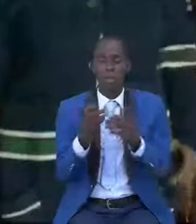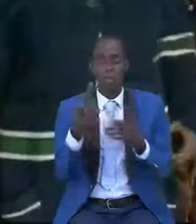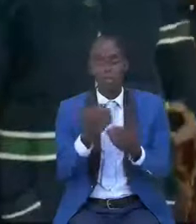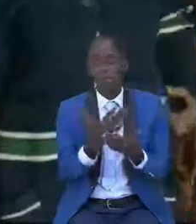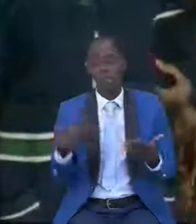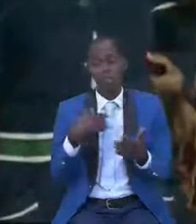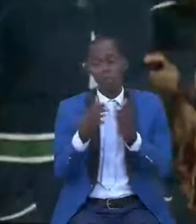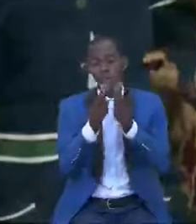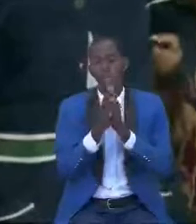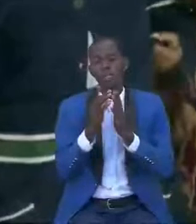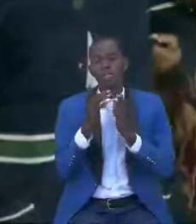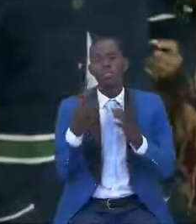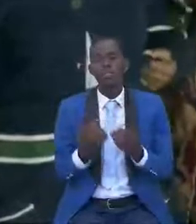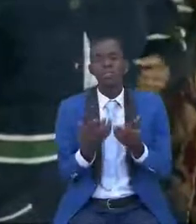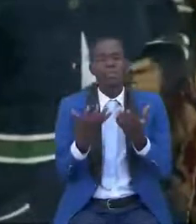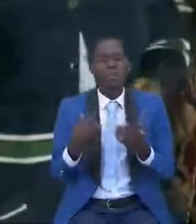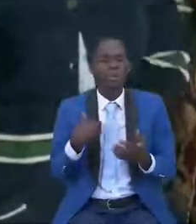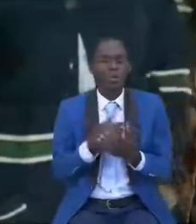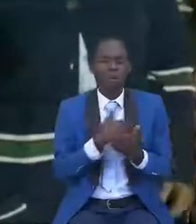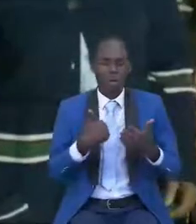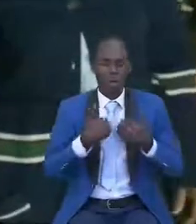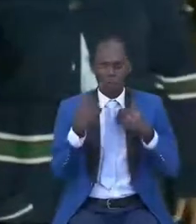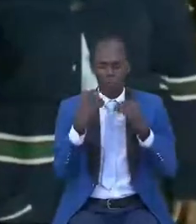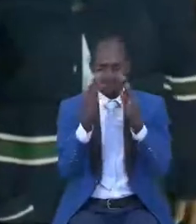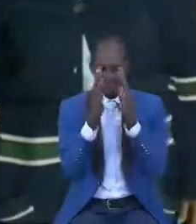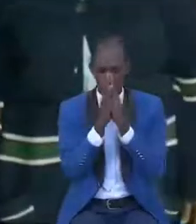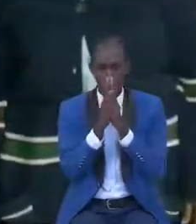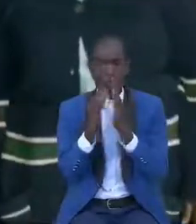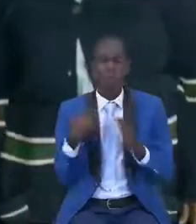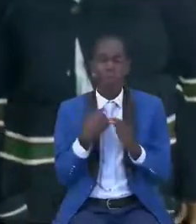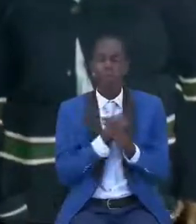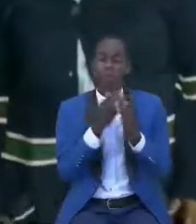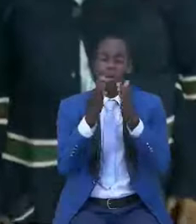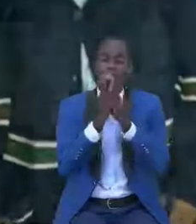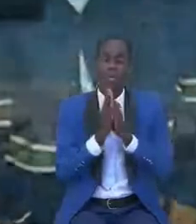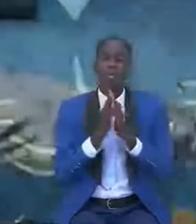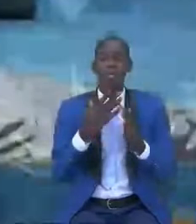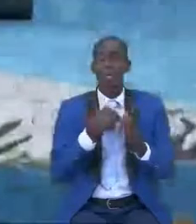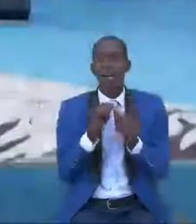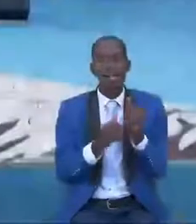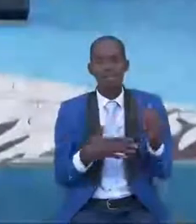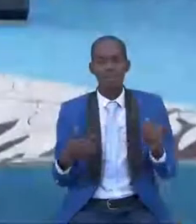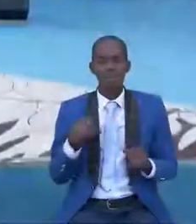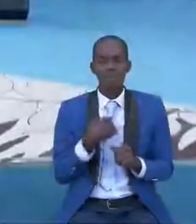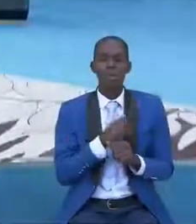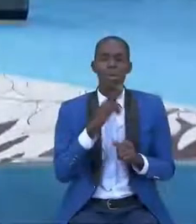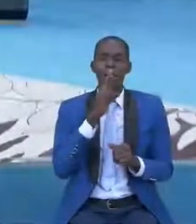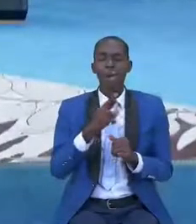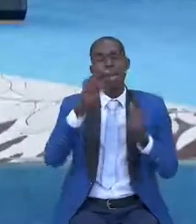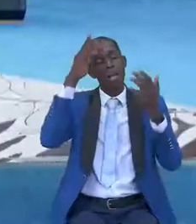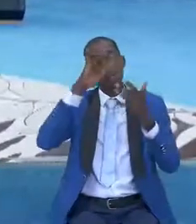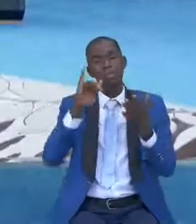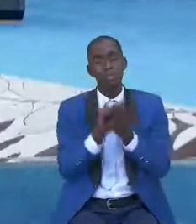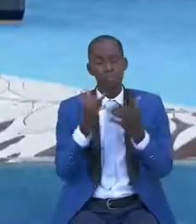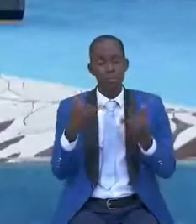Les demandes que nous avons, les désirs que nous avons, les prières que nous ferons et tout ce